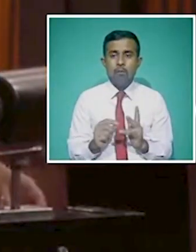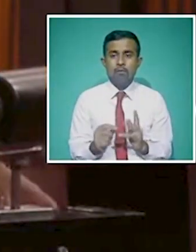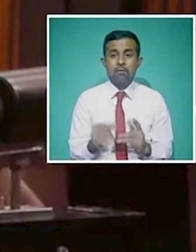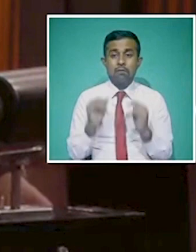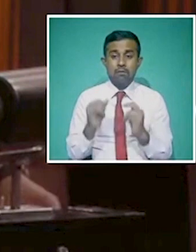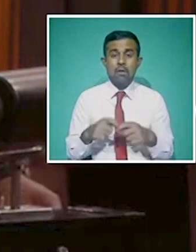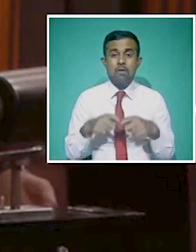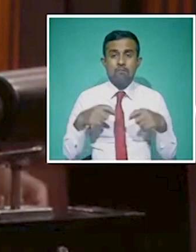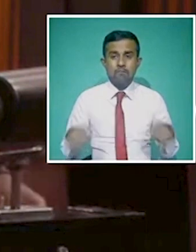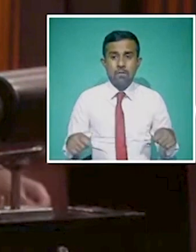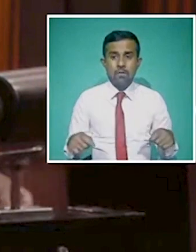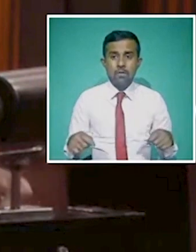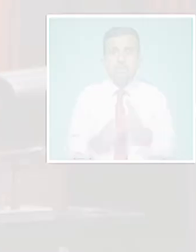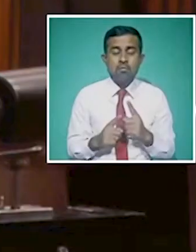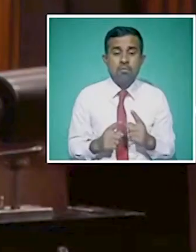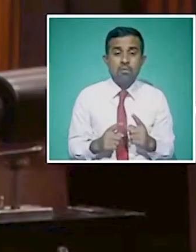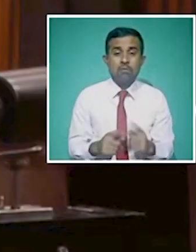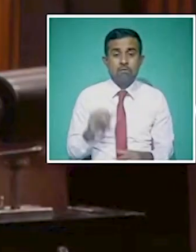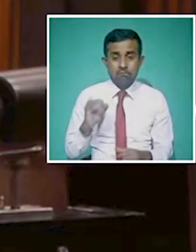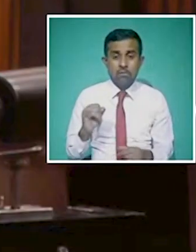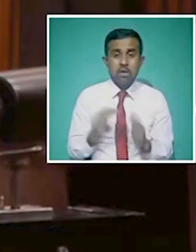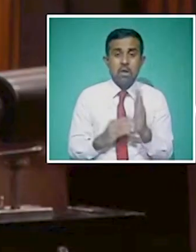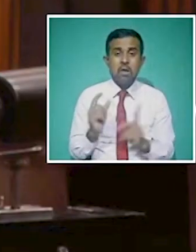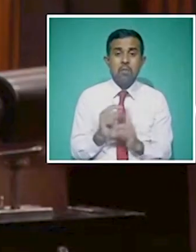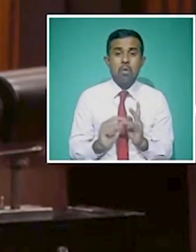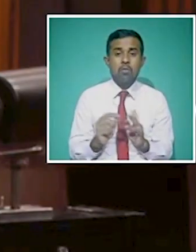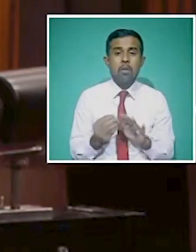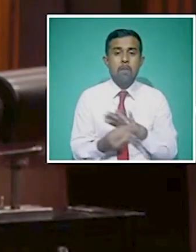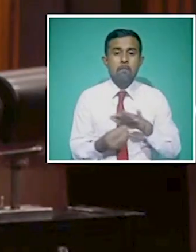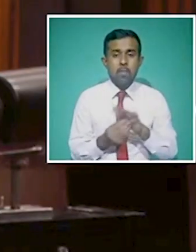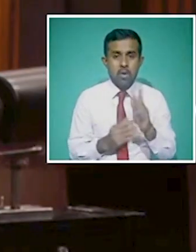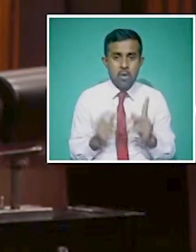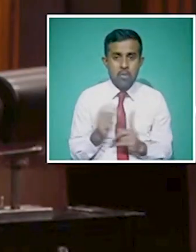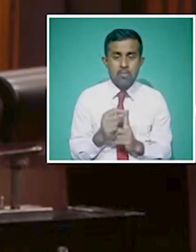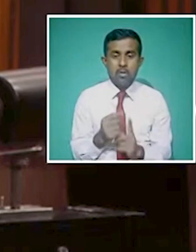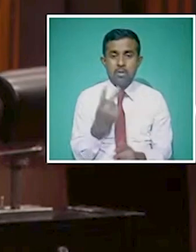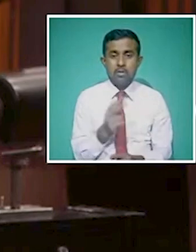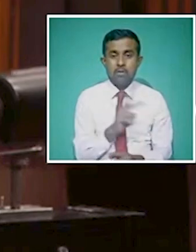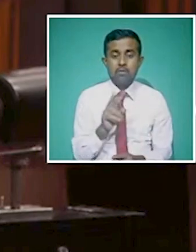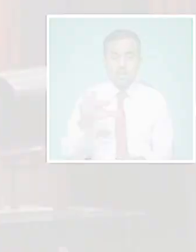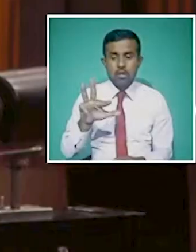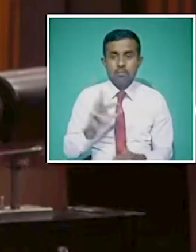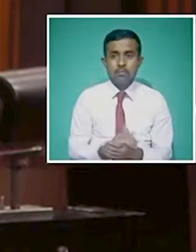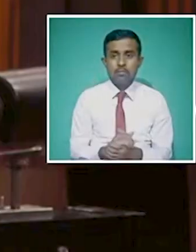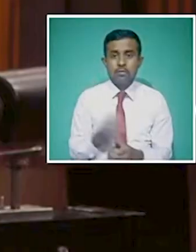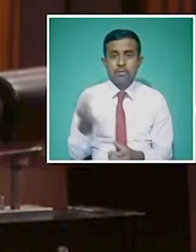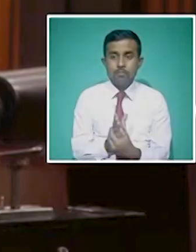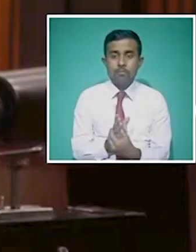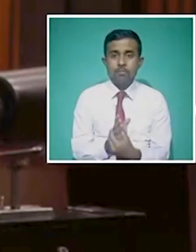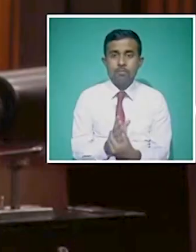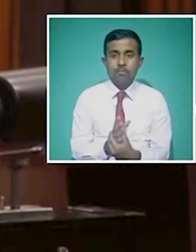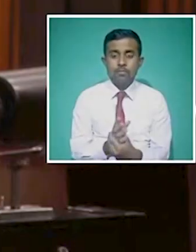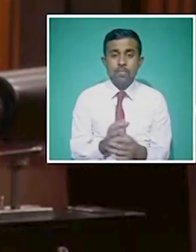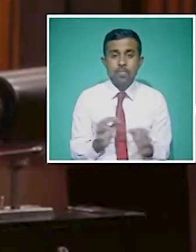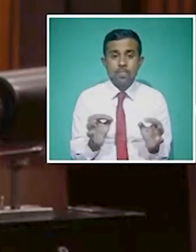දූෂිතම වැය ක්ෂේත්‍රයේදී අද එන්වයරන්මන්ට් මිනිස්ත්‍රී එක. දැන් මේ මංගාව මගේ අතේ තියෙනවා 2011 2022 11 29 චෝදනා පත්‍රය.